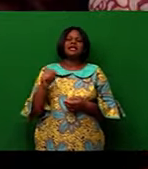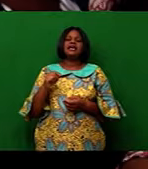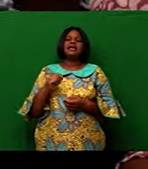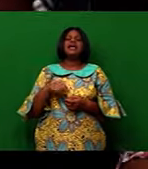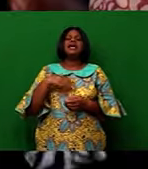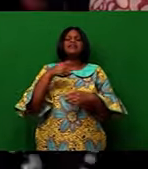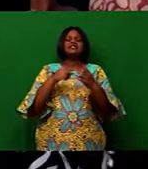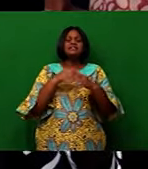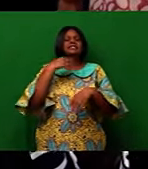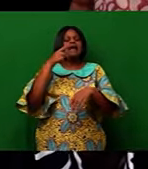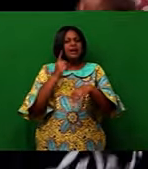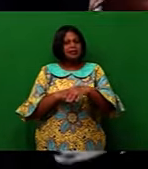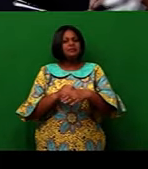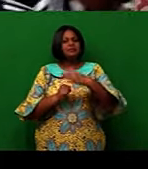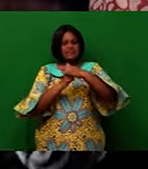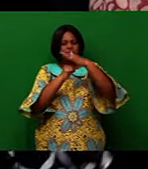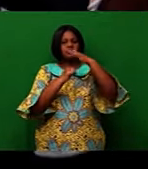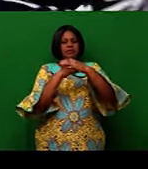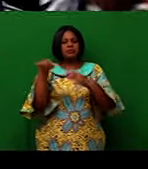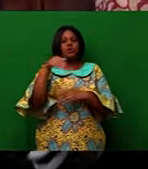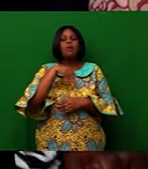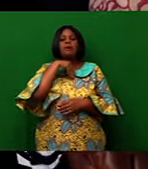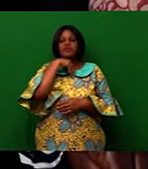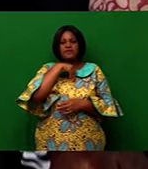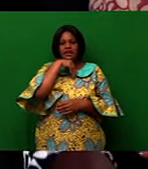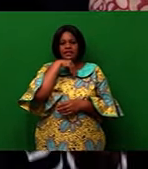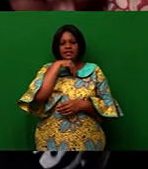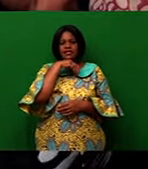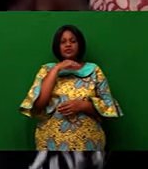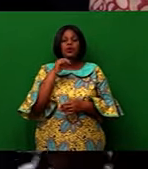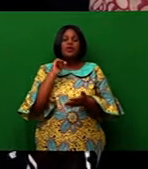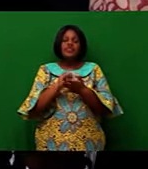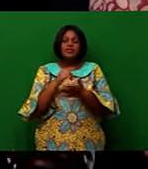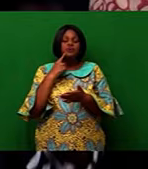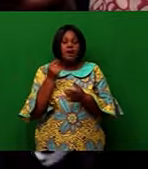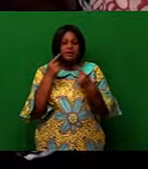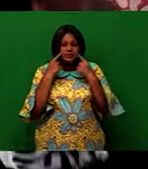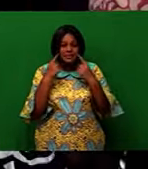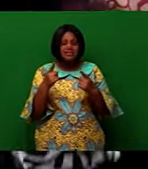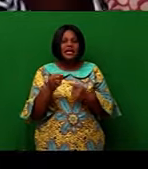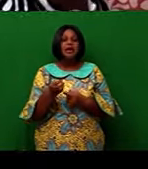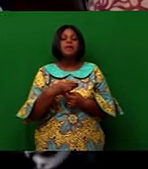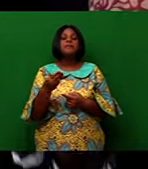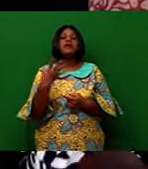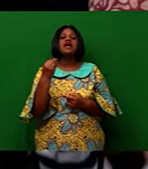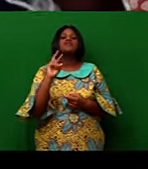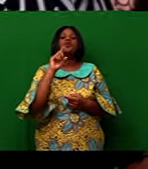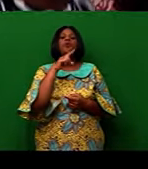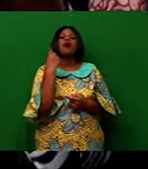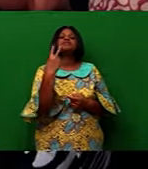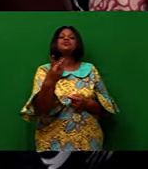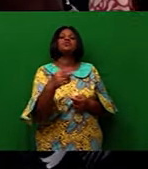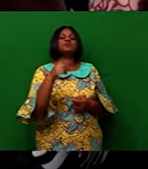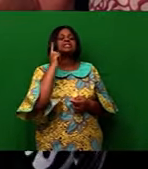nemuprofita chisina kutsigirwa naMwari. Ndosaka mabarika acho muri kumaona nanhasi. Ndinoti Haga mudzimai